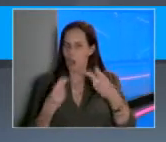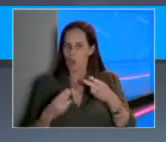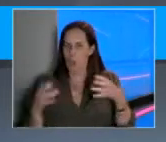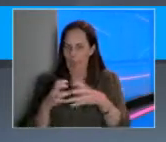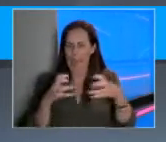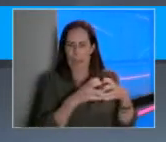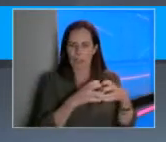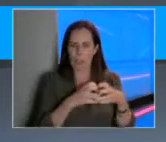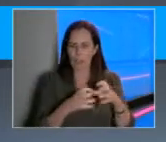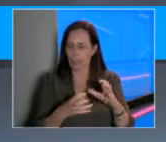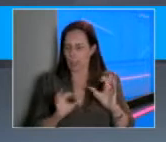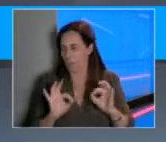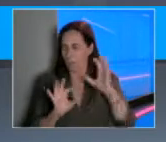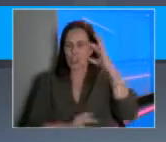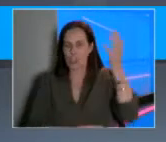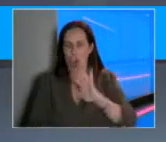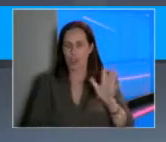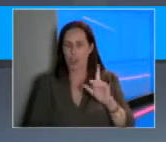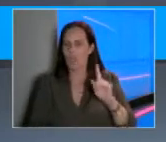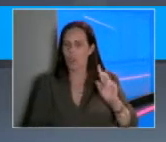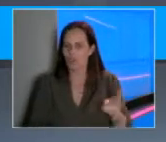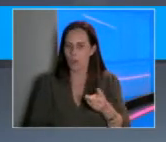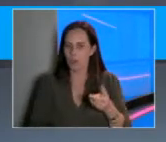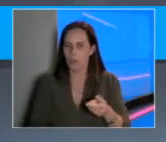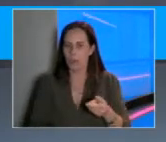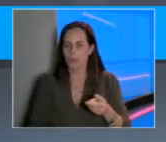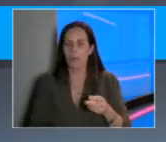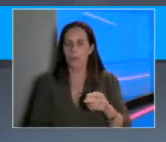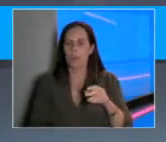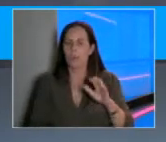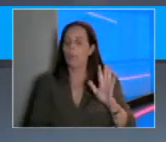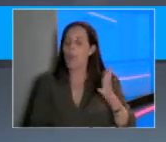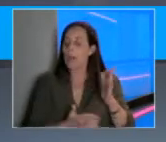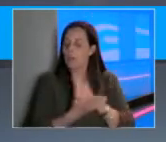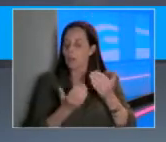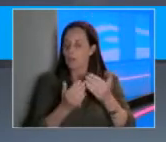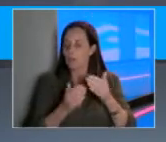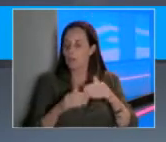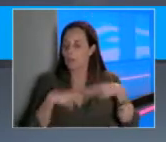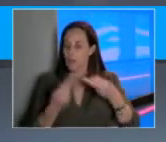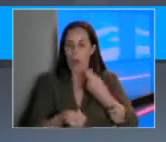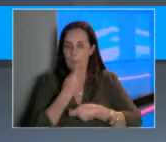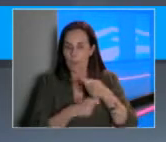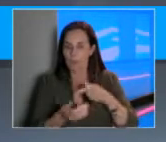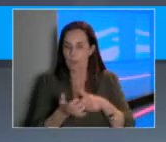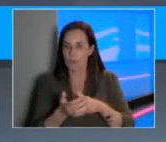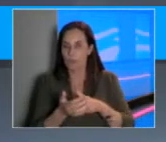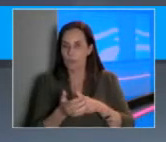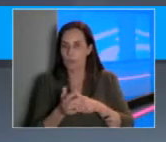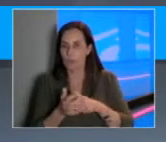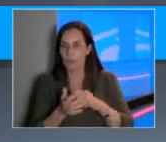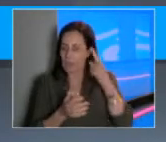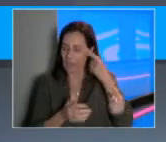לקפסולות, כי זה היה שגאון אחד גדול, אבל שוב, כנראה, כשהחליטו לפתוח את המשק בצורה כל כך